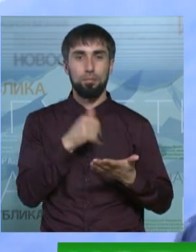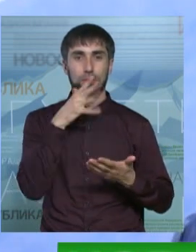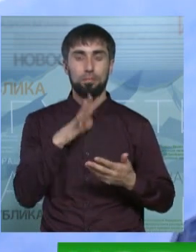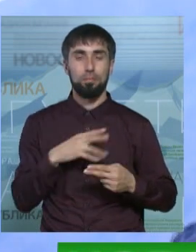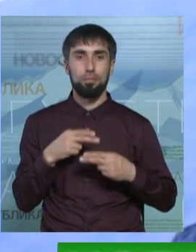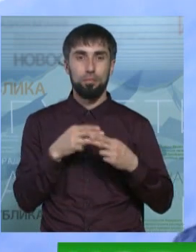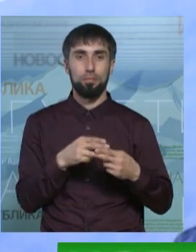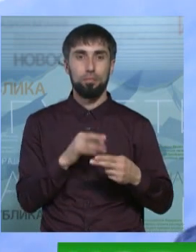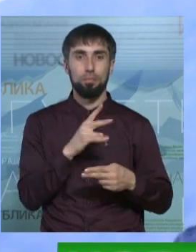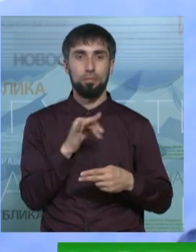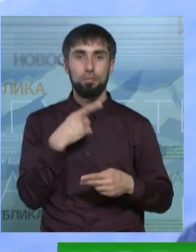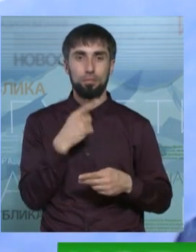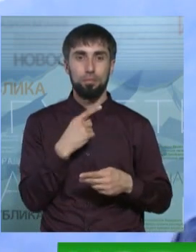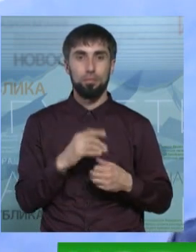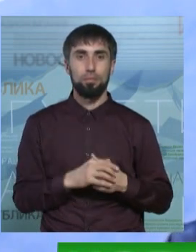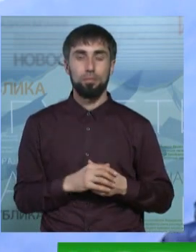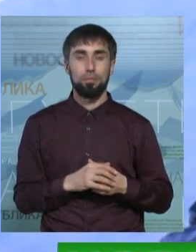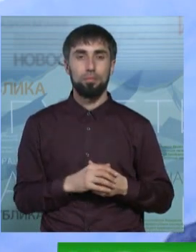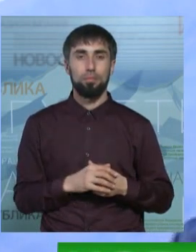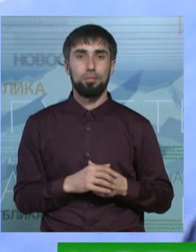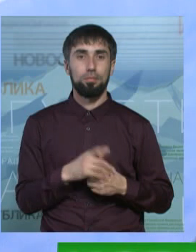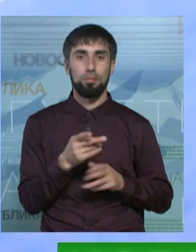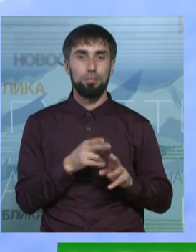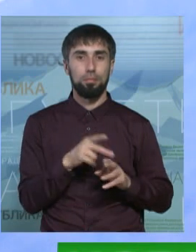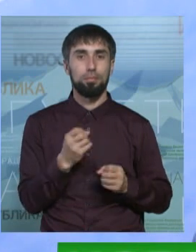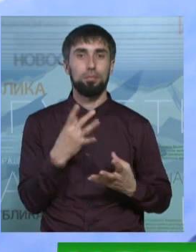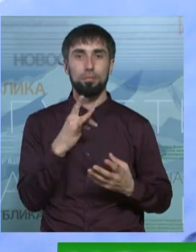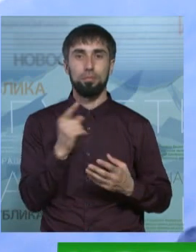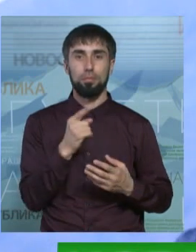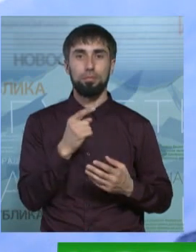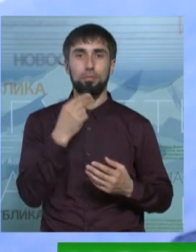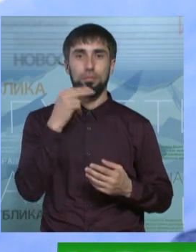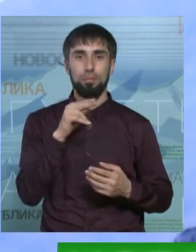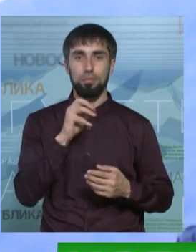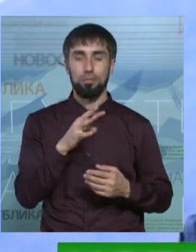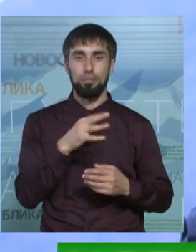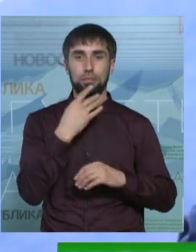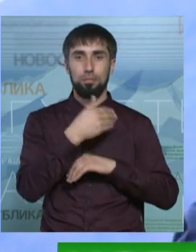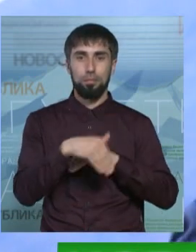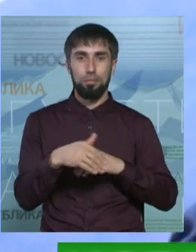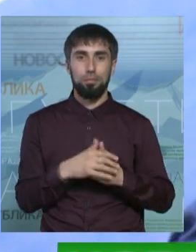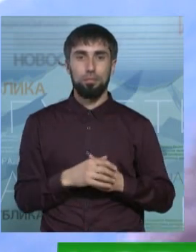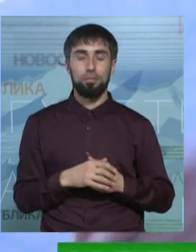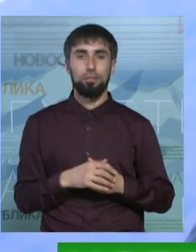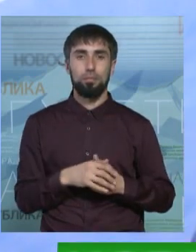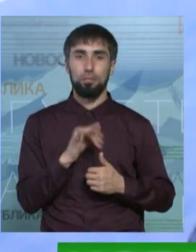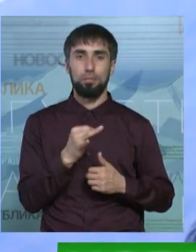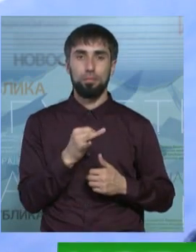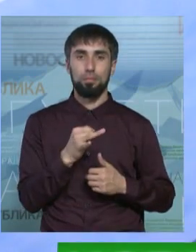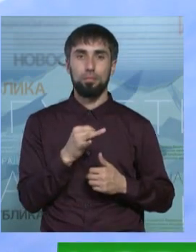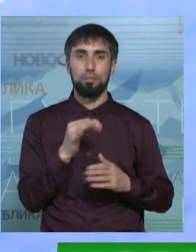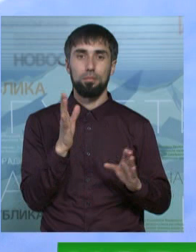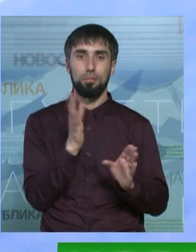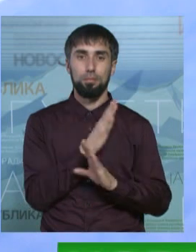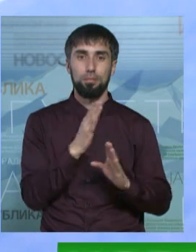приехали, они говорят, что это в несколько раз круче, чем любая за граница. Да? То есть с точки зрения красоты природы, с